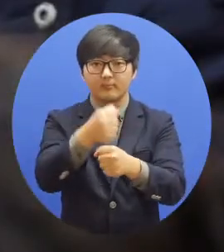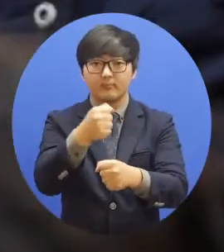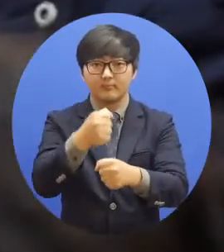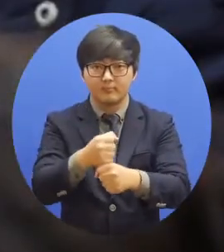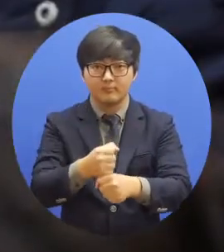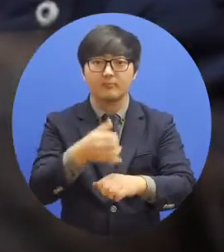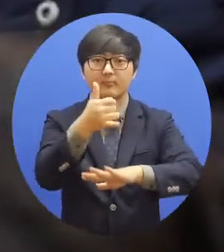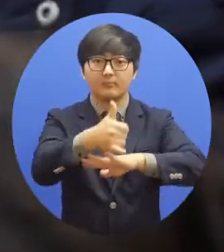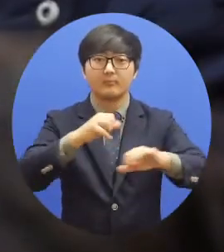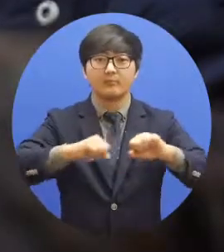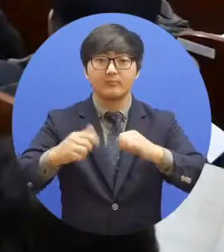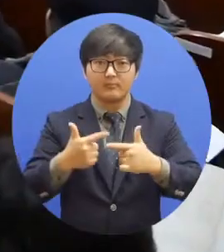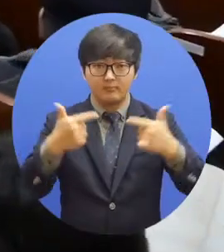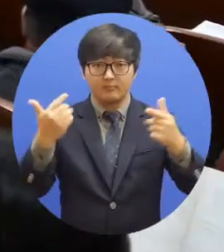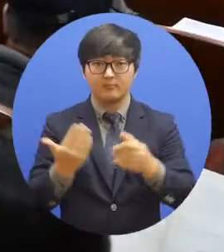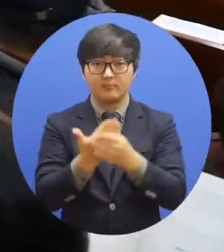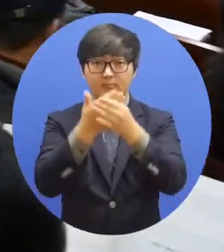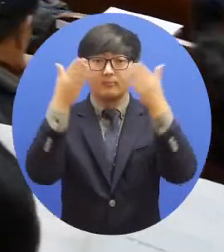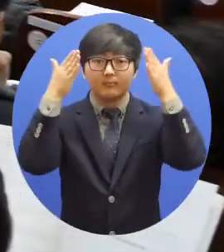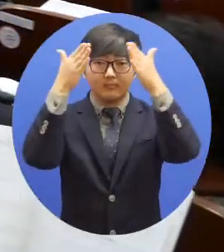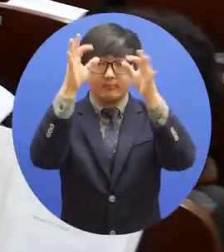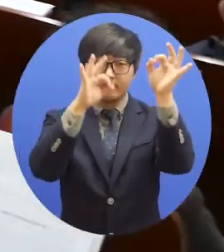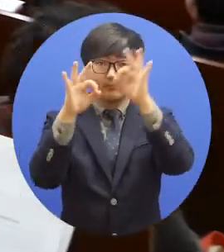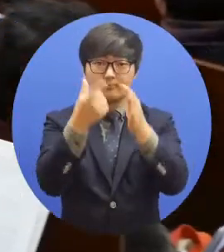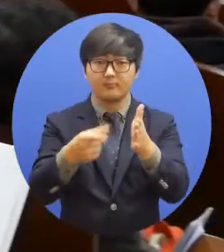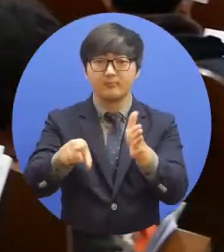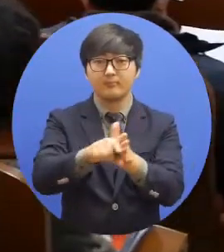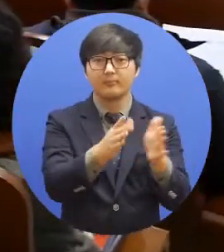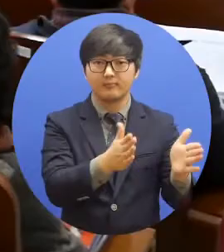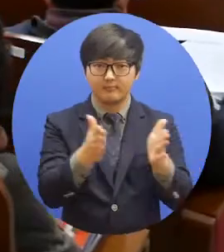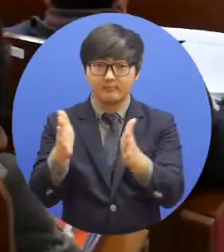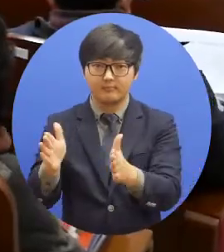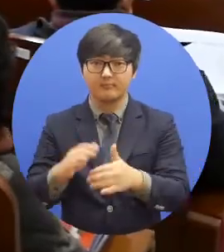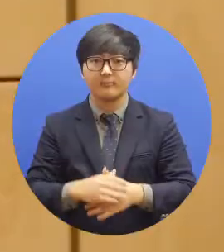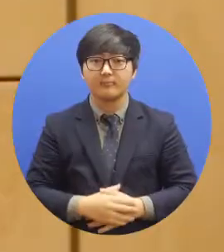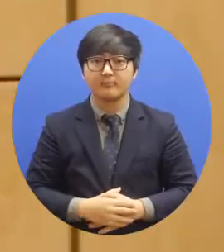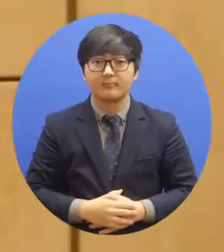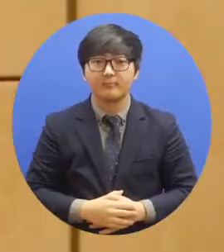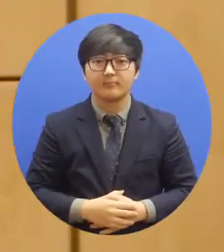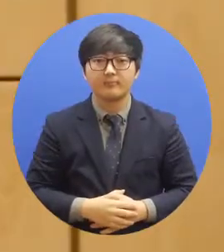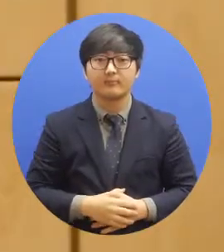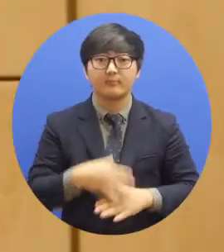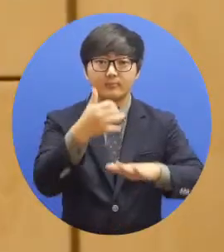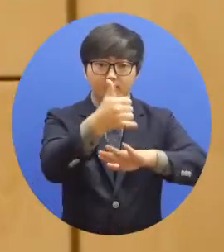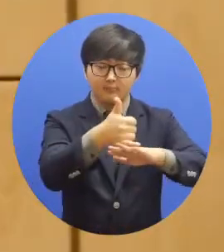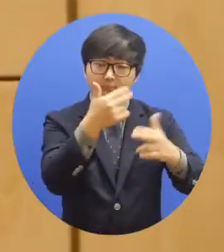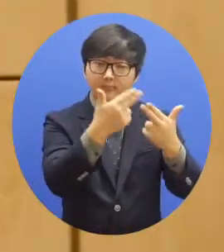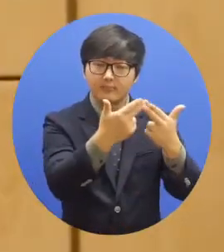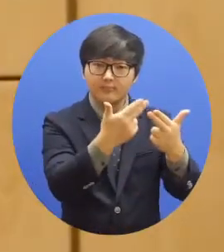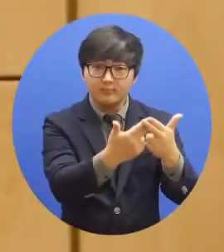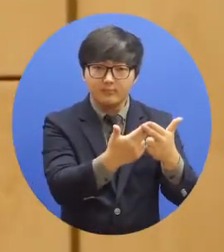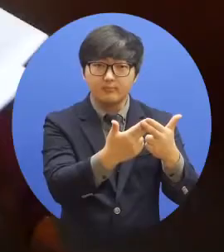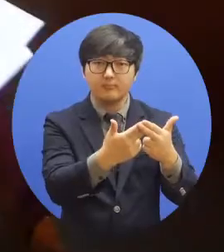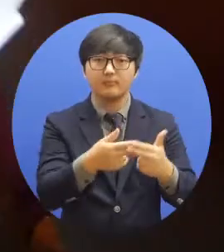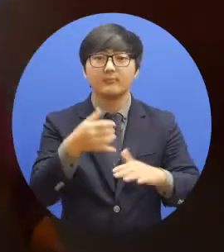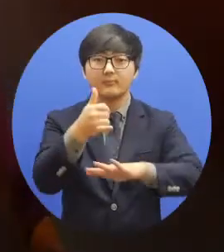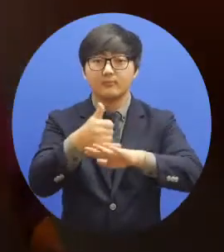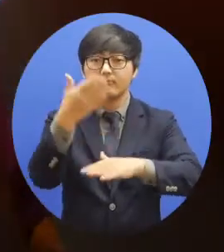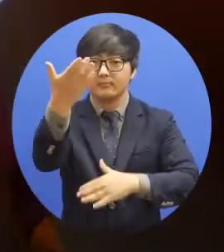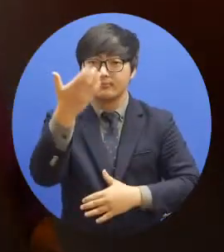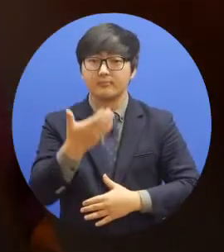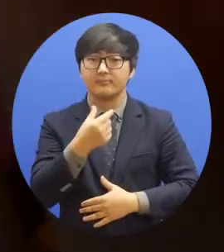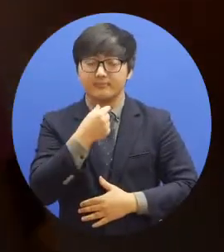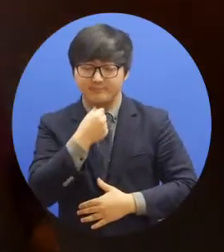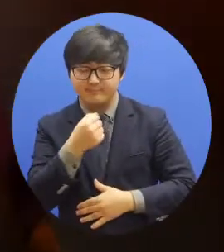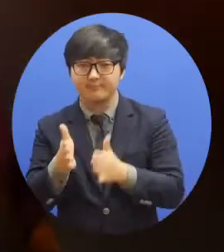귀농 활성화와 발전 방향을 모색하고자 마련됐습니다. 한편 공주시 귀농인협의회는 귀농 귀촌을